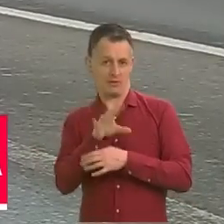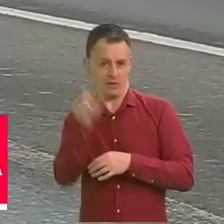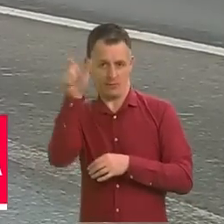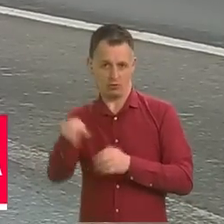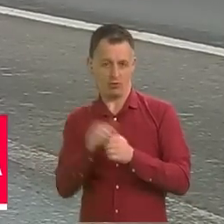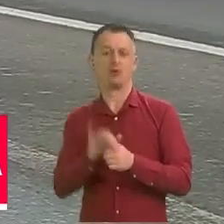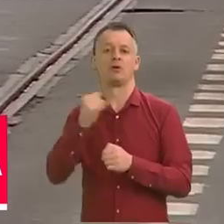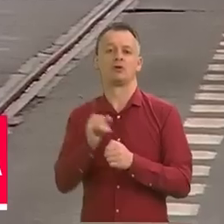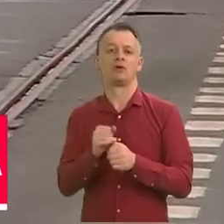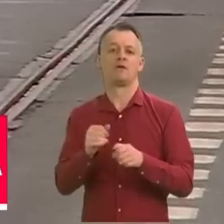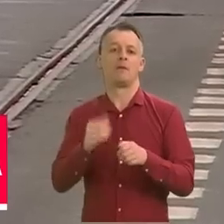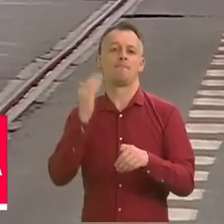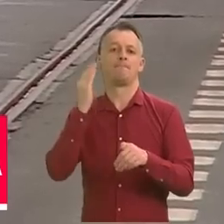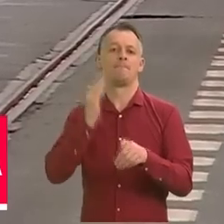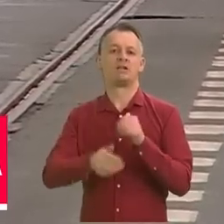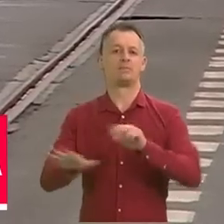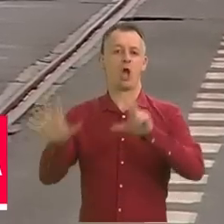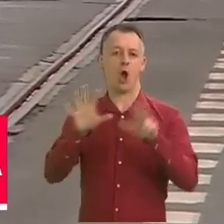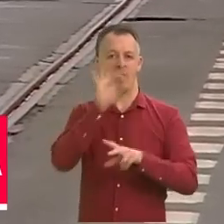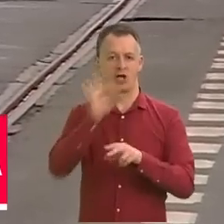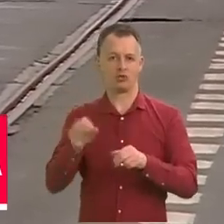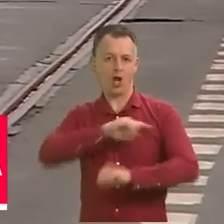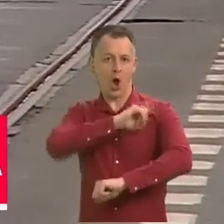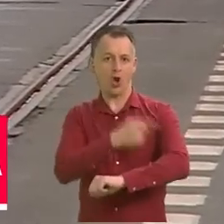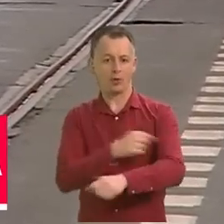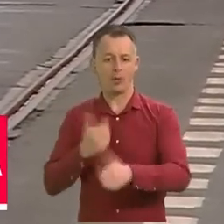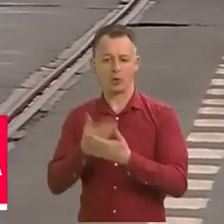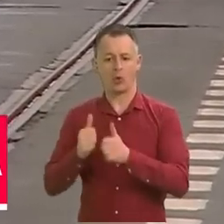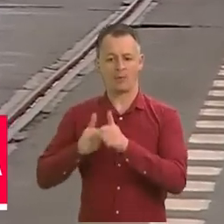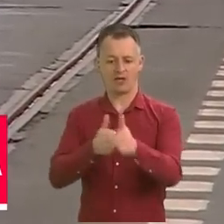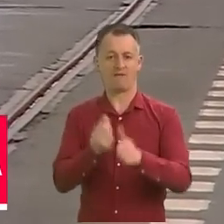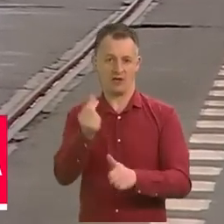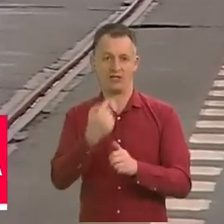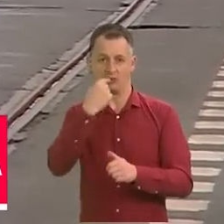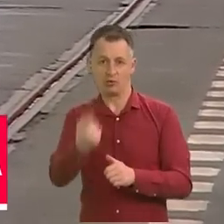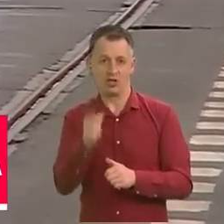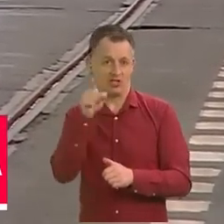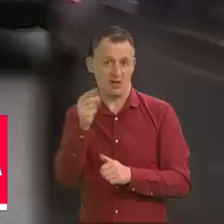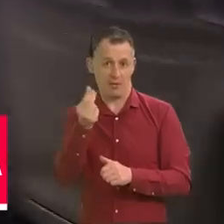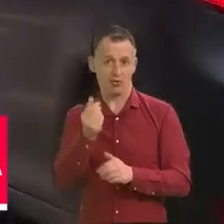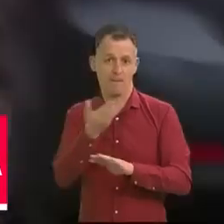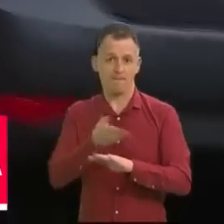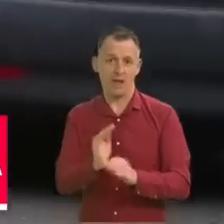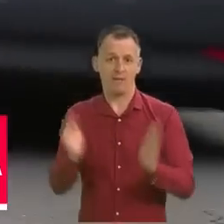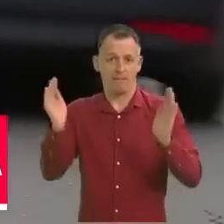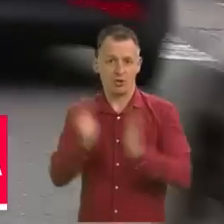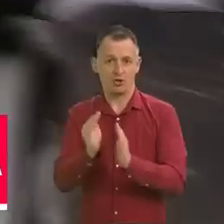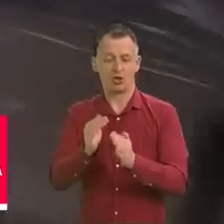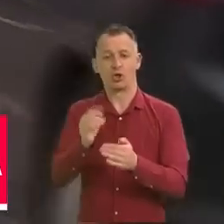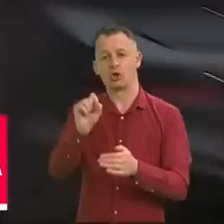el plafonat la maximum 8%. Autoritatea pentru supraveghere financiară spune că, în medie, aceste prețuri sunt mai mici cu